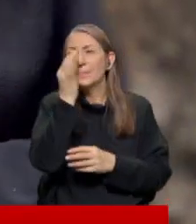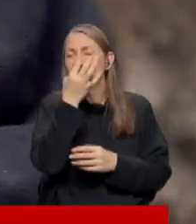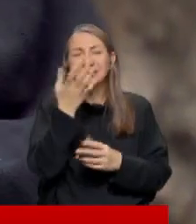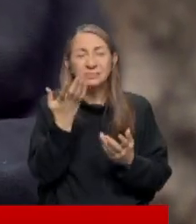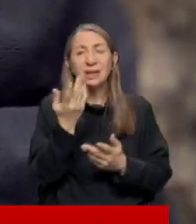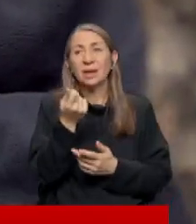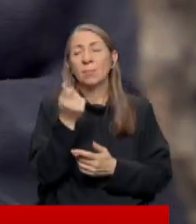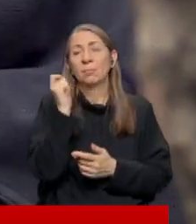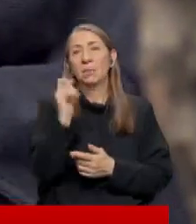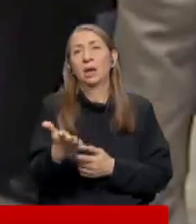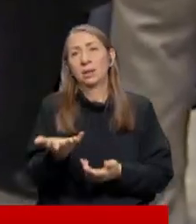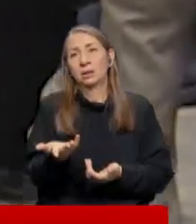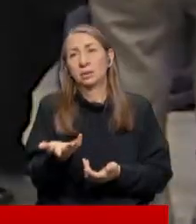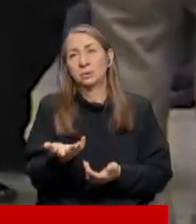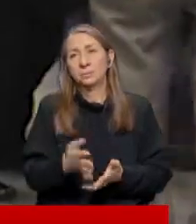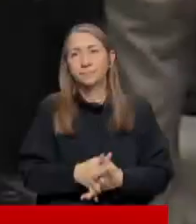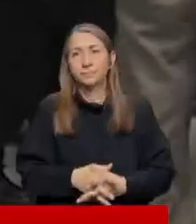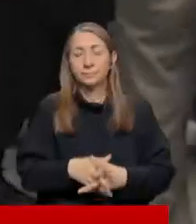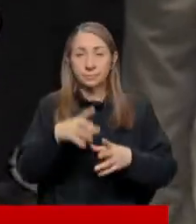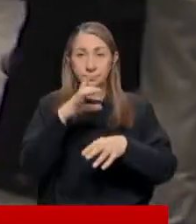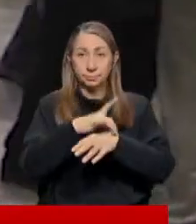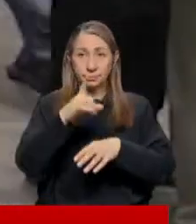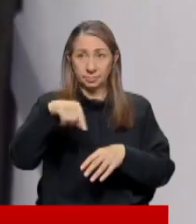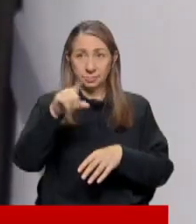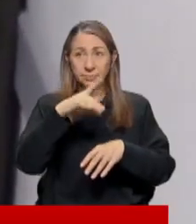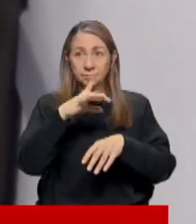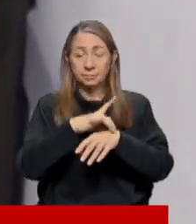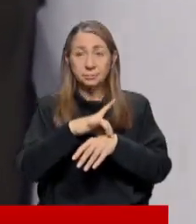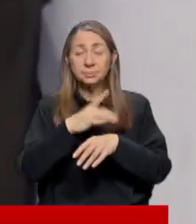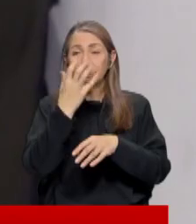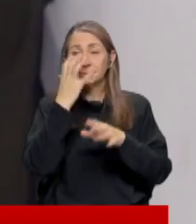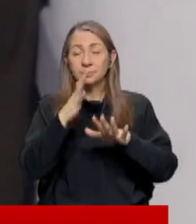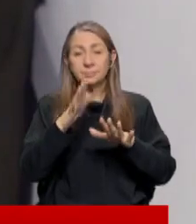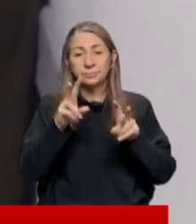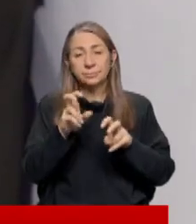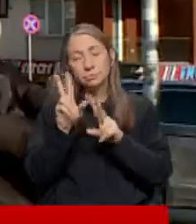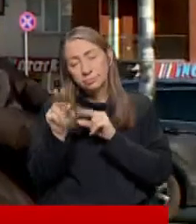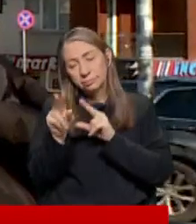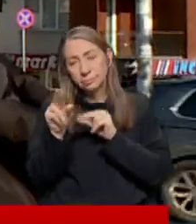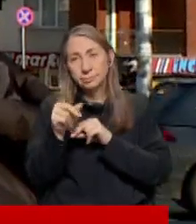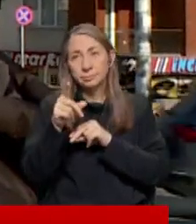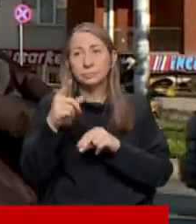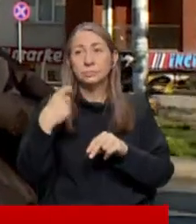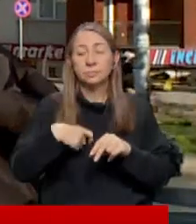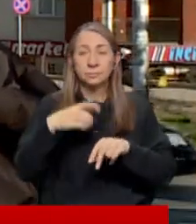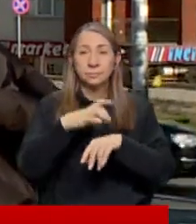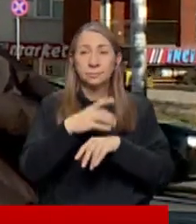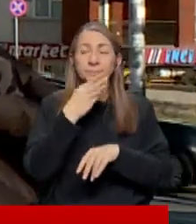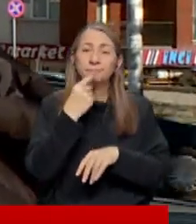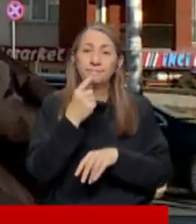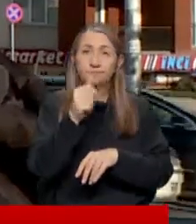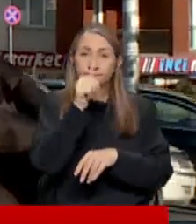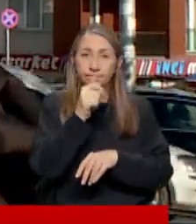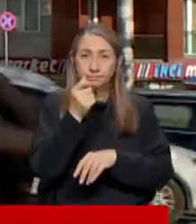müdahale bile yüzlerce 50 liradan başlıyor hastalar hastanelerin bekleme salonlarında uyuyor Özel hastanede